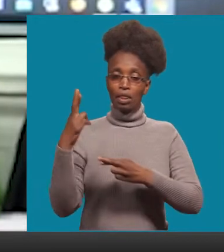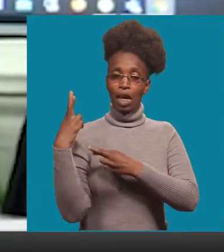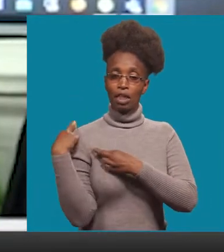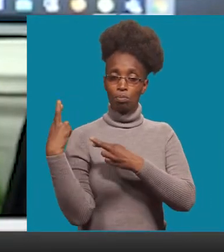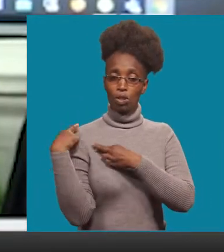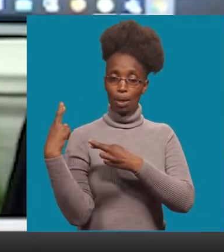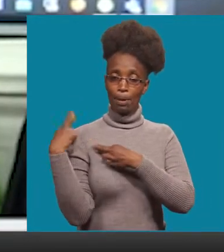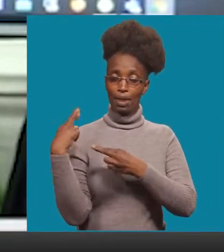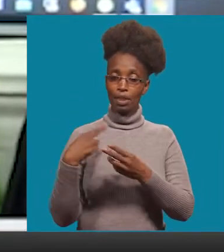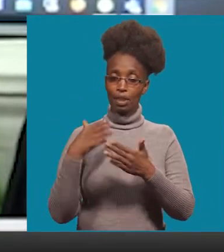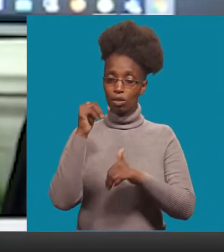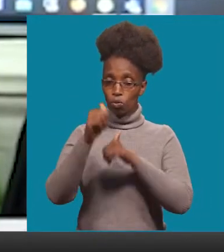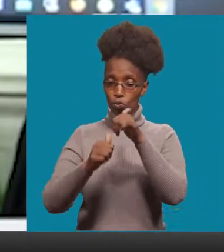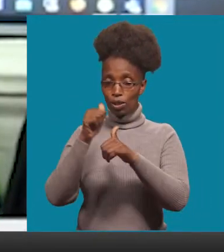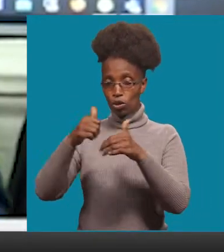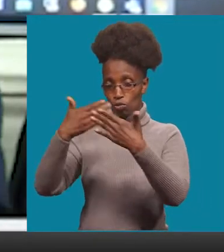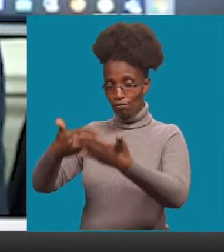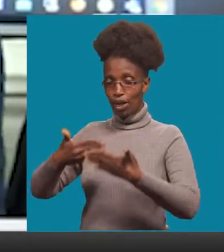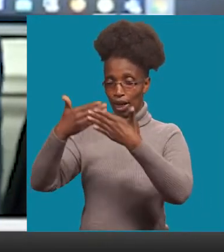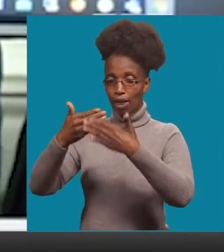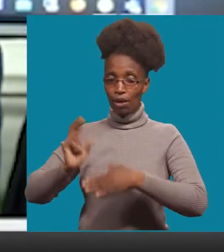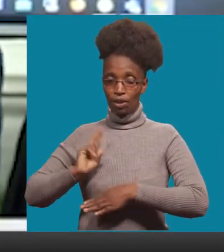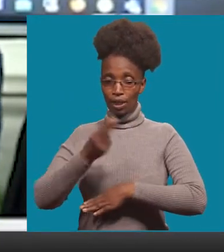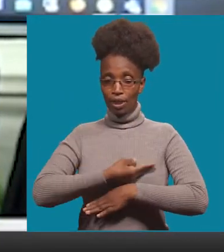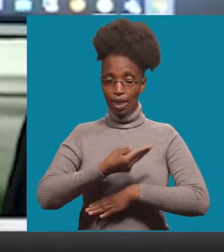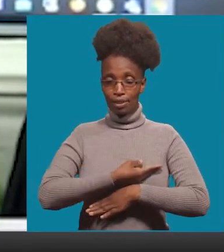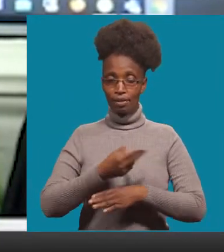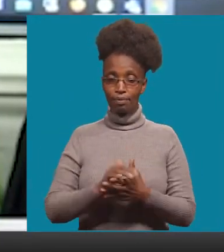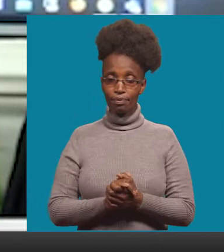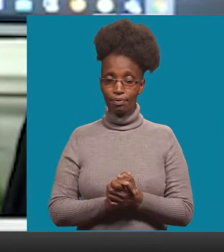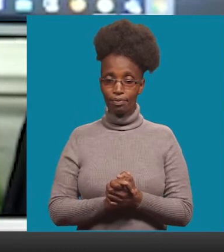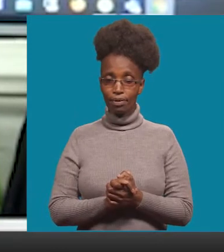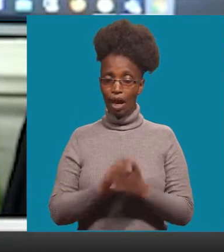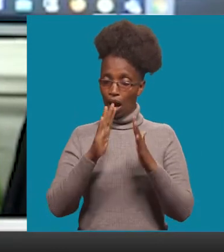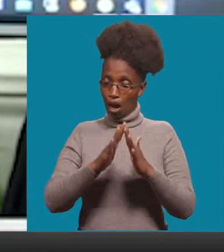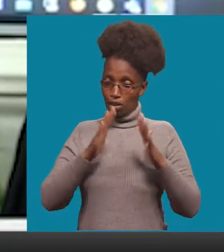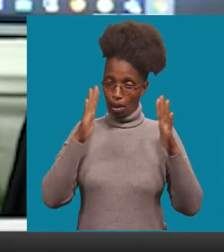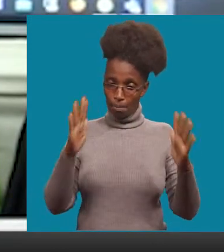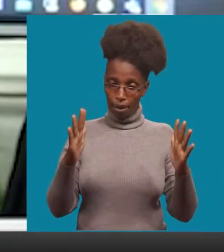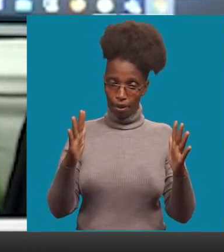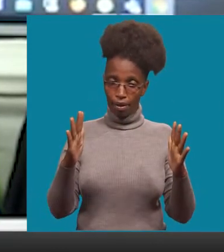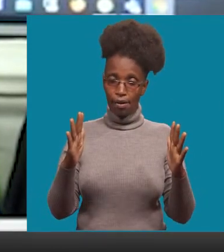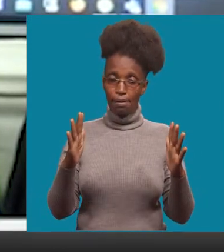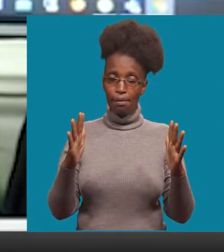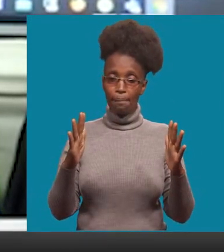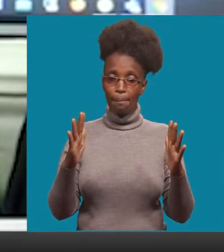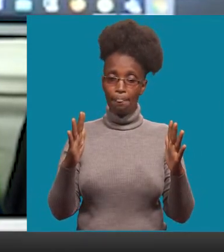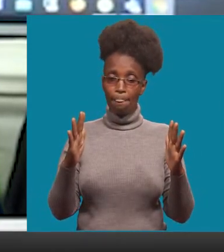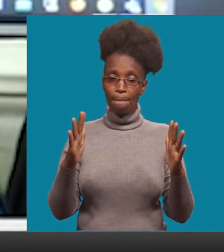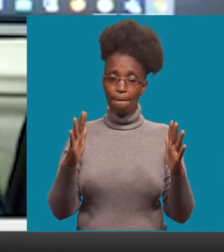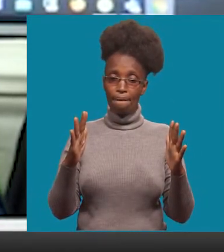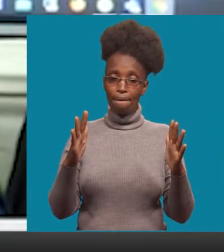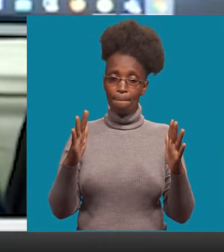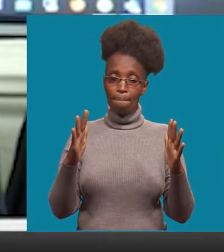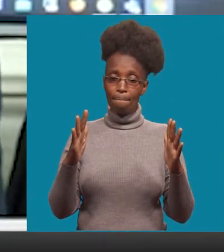responsibility that you have bestowed upon us is onerous. It is big. It is